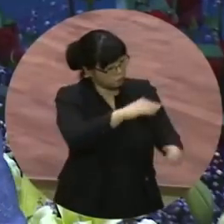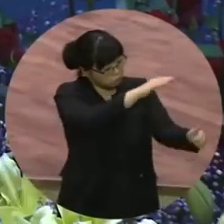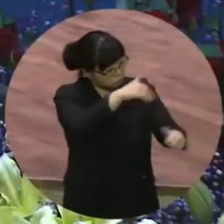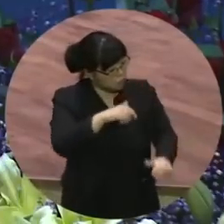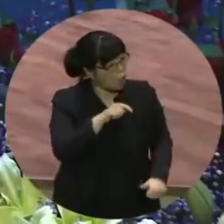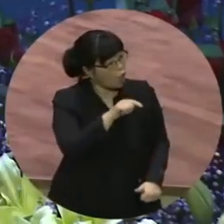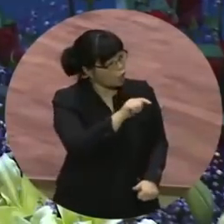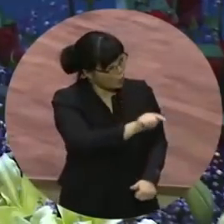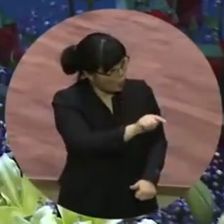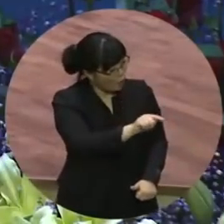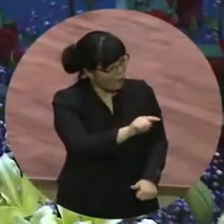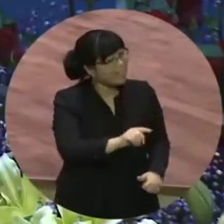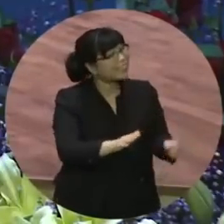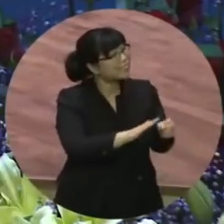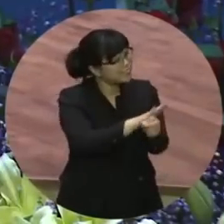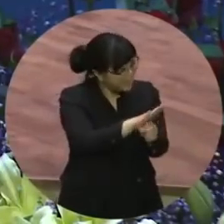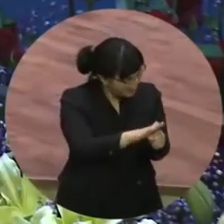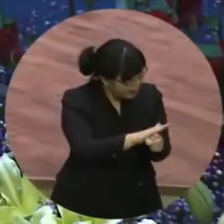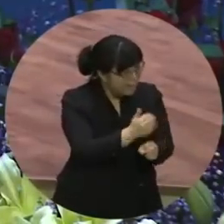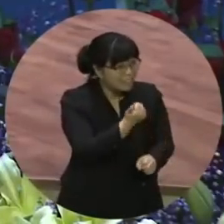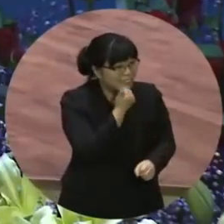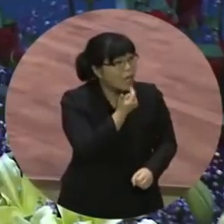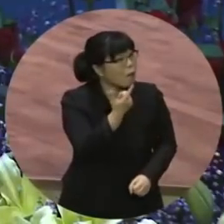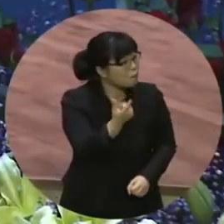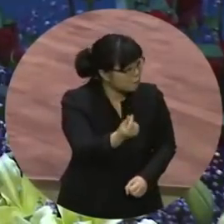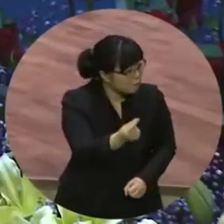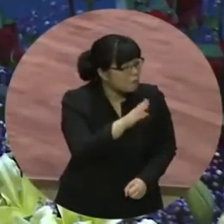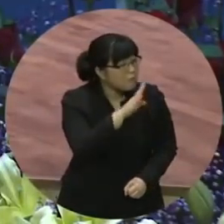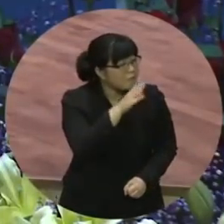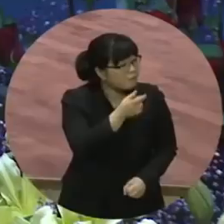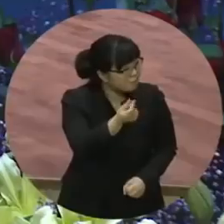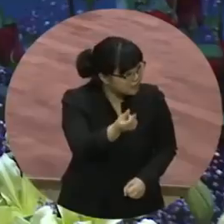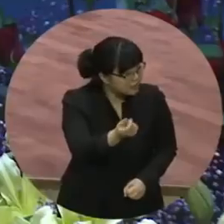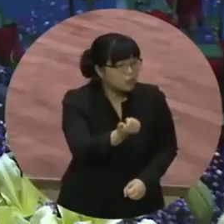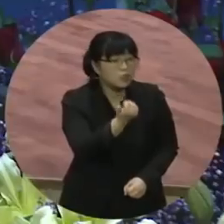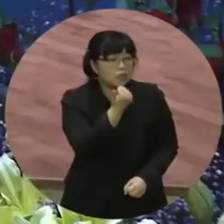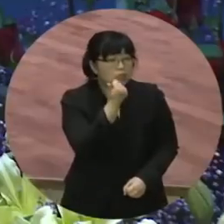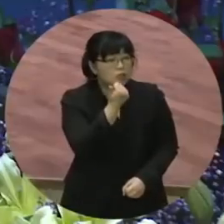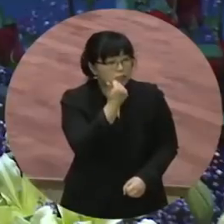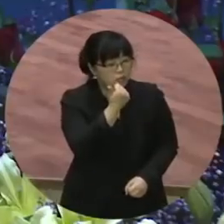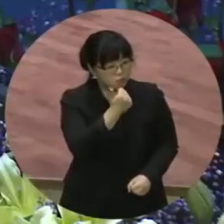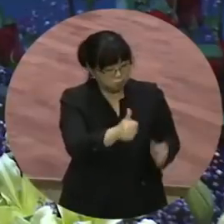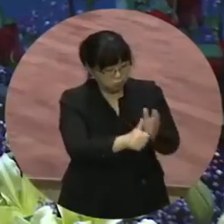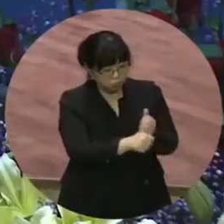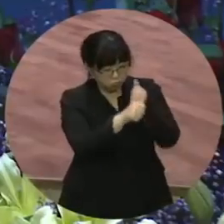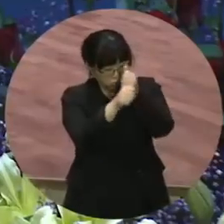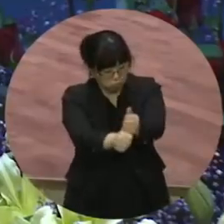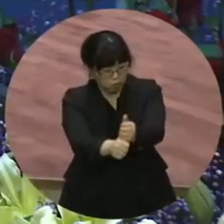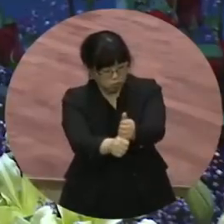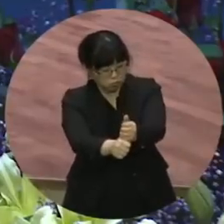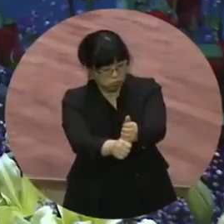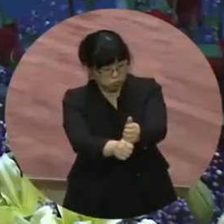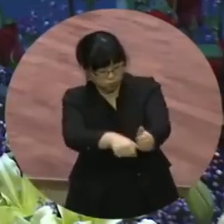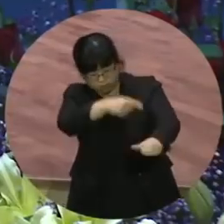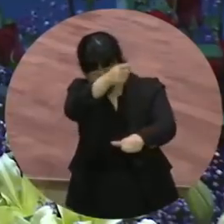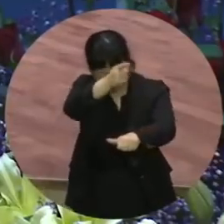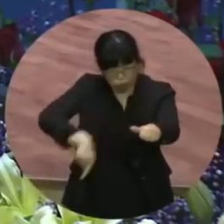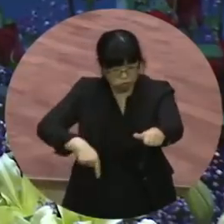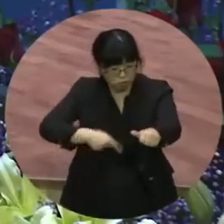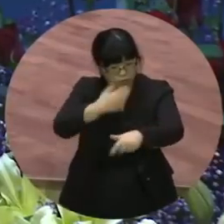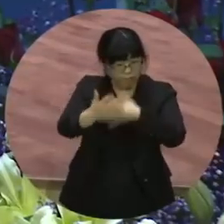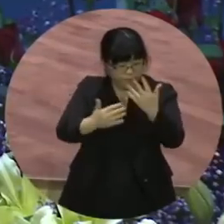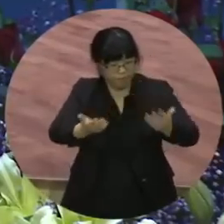자, 번제란 말은요, 제물을 죽여가지고 배를 찢어가 각을 뜹니다. 그리고